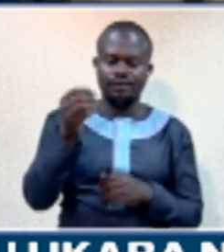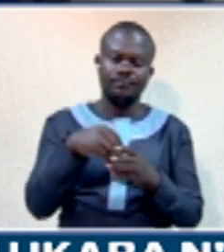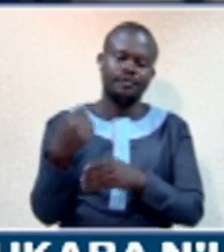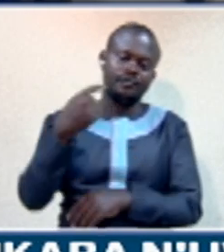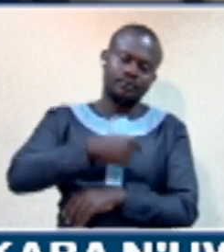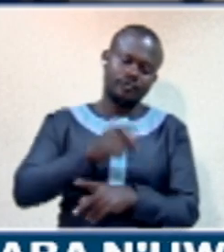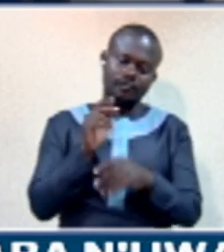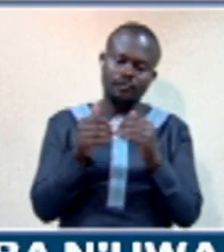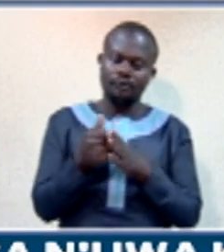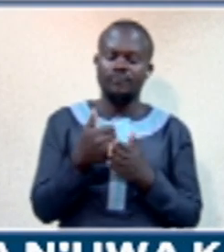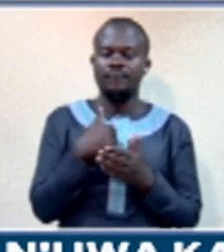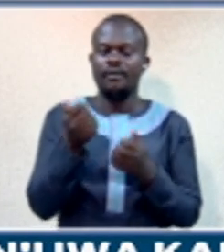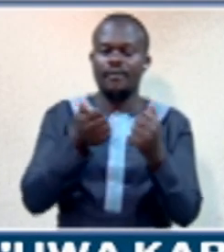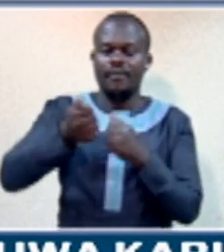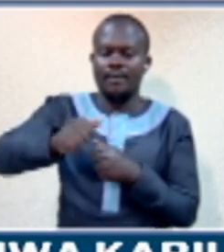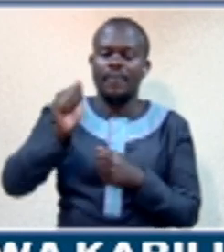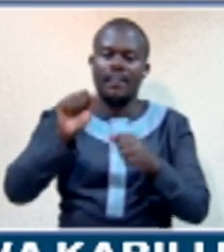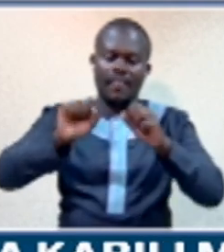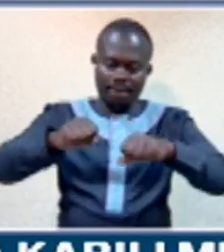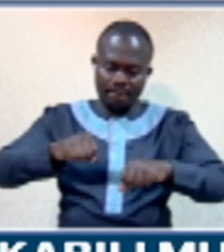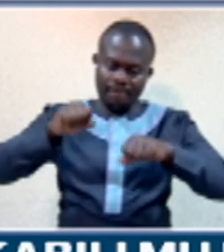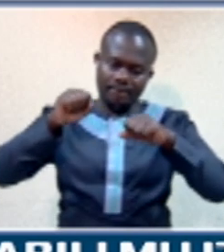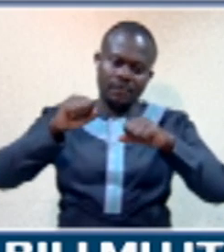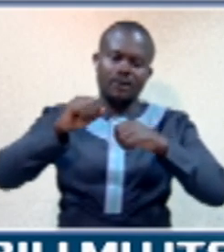wese ugiye kwa muganga ufite imodoka ye na moto yamutwara,